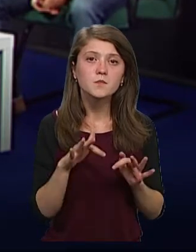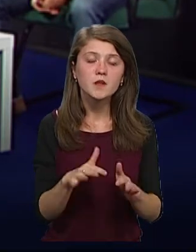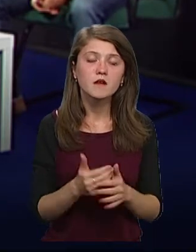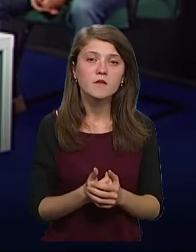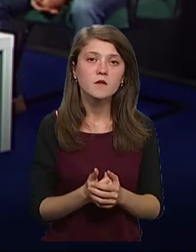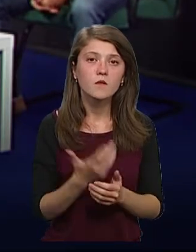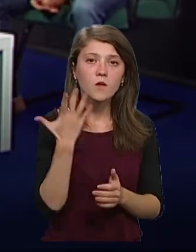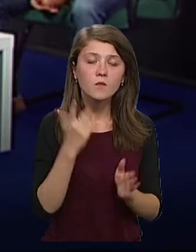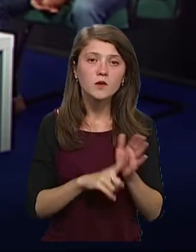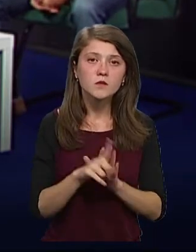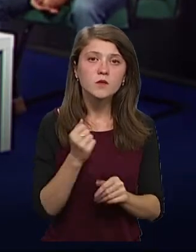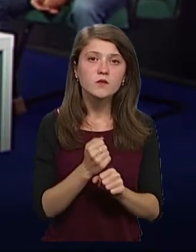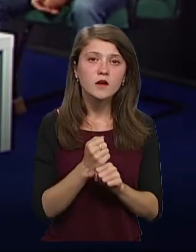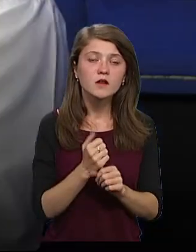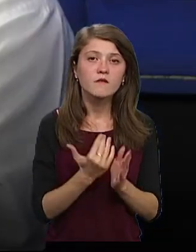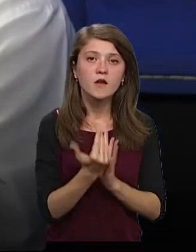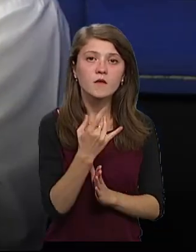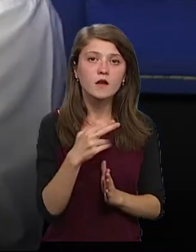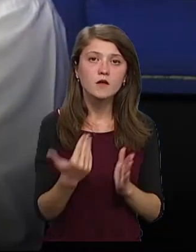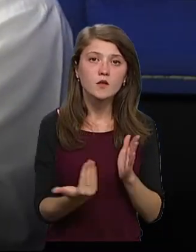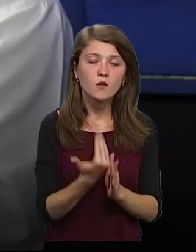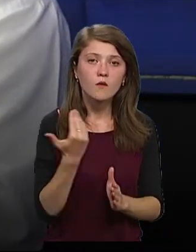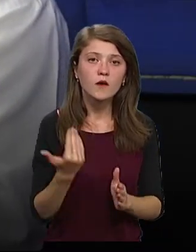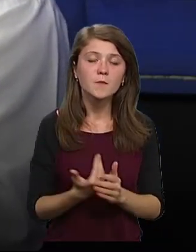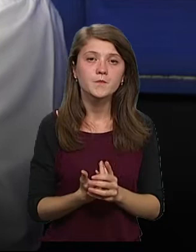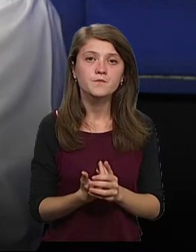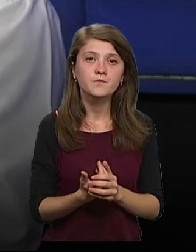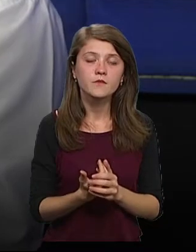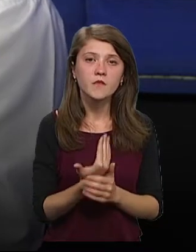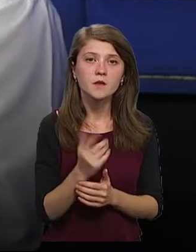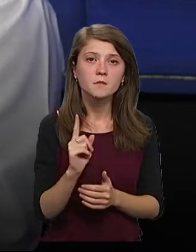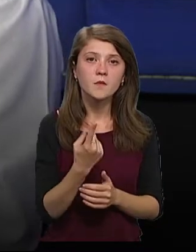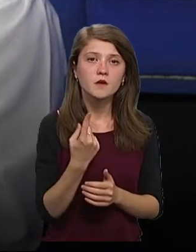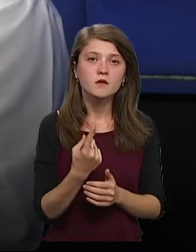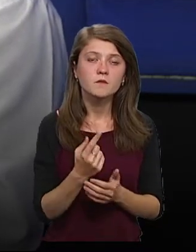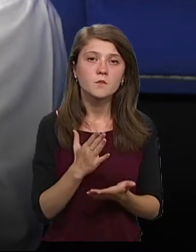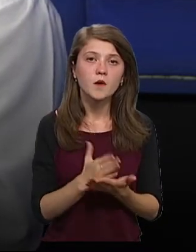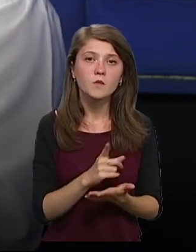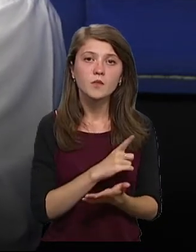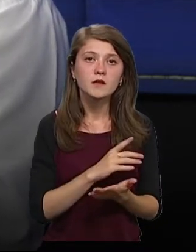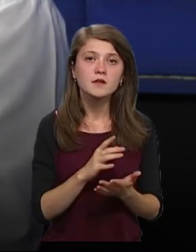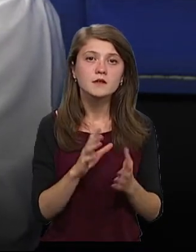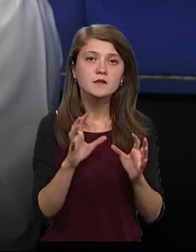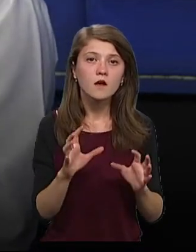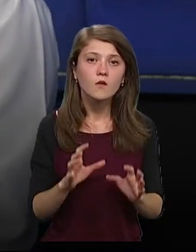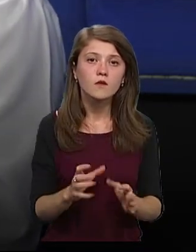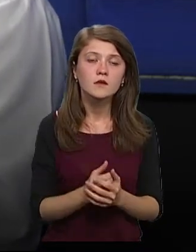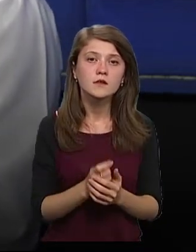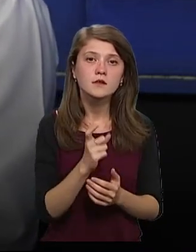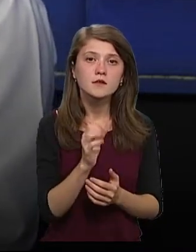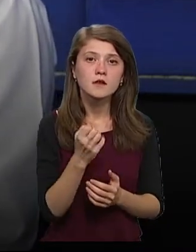працювати Верховна Рада, нова, нововибрана Верховна Рада, вони першим ділом мають прийняти закон про